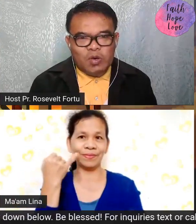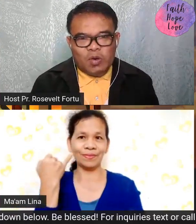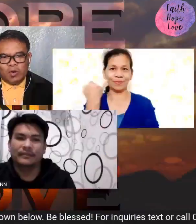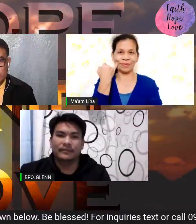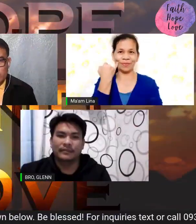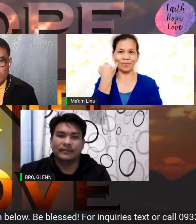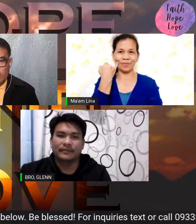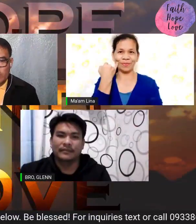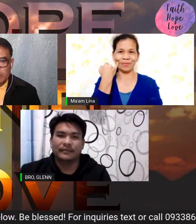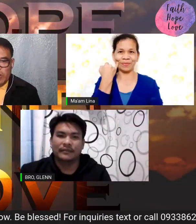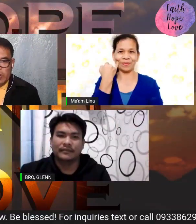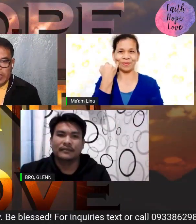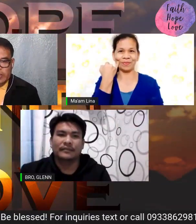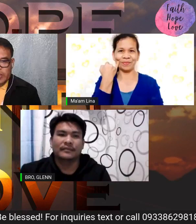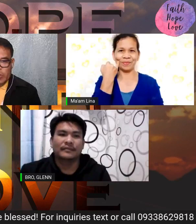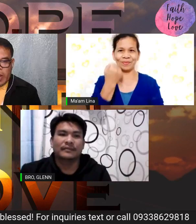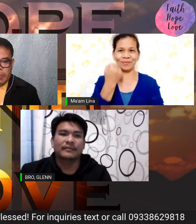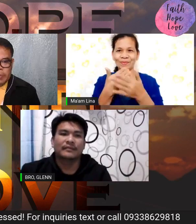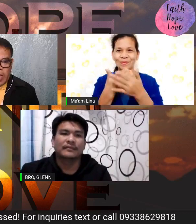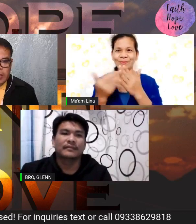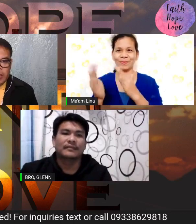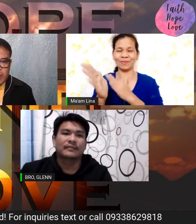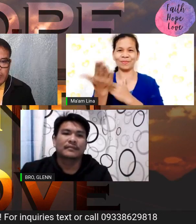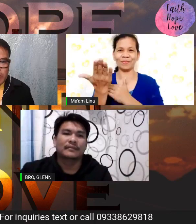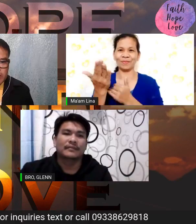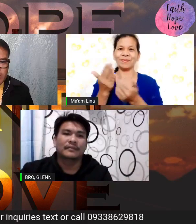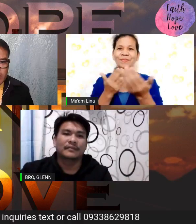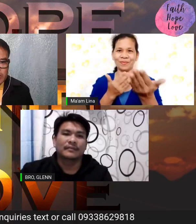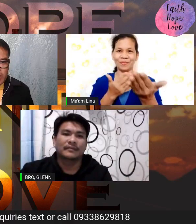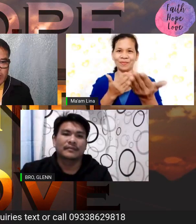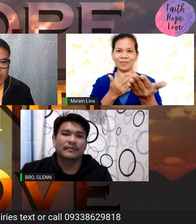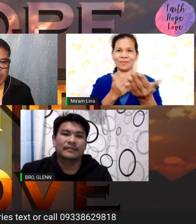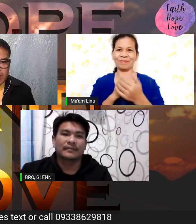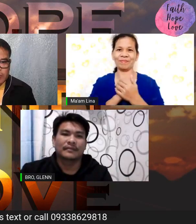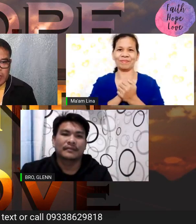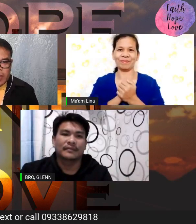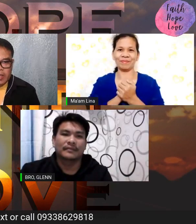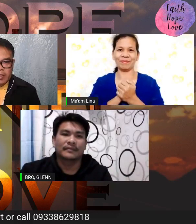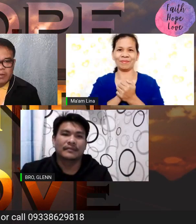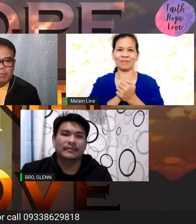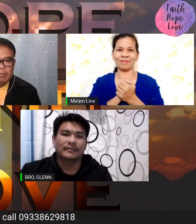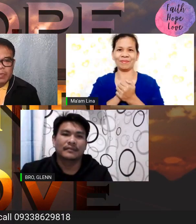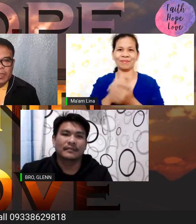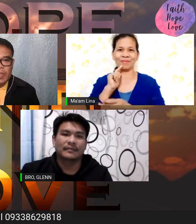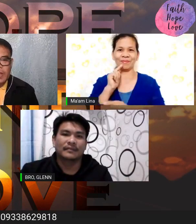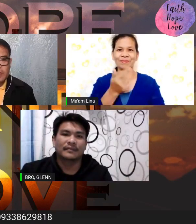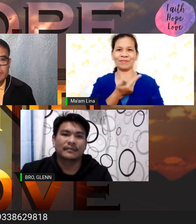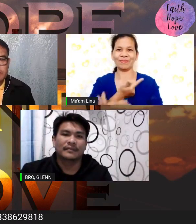Parducho. Good morning sa iyo, Ma'am. At ikay bumati rin sa ating mga tagasubaybay.